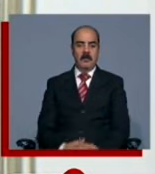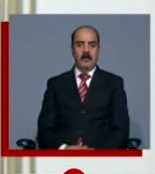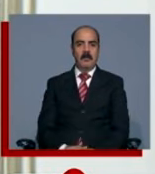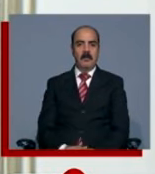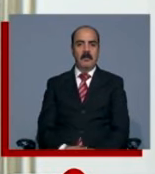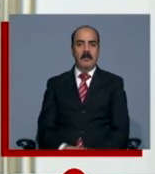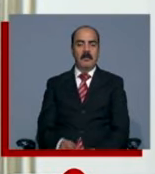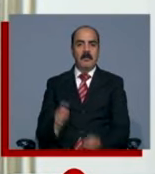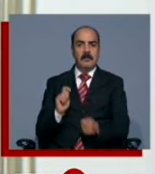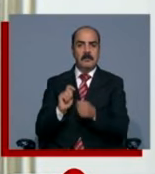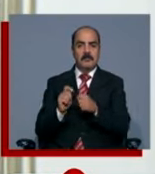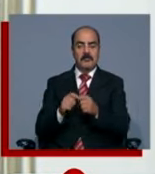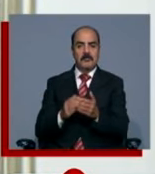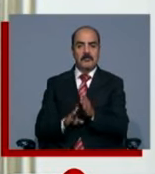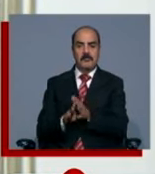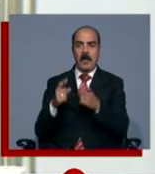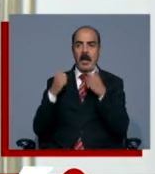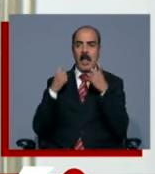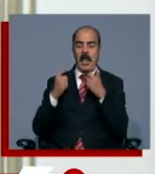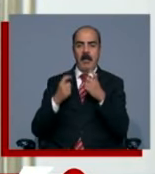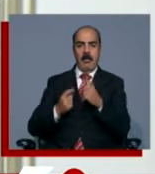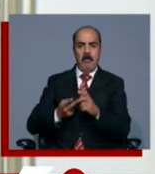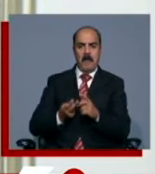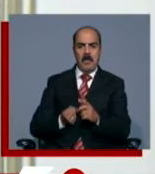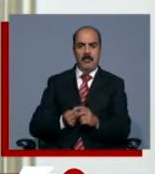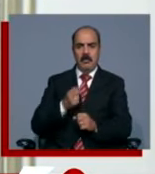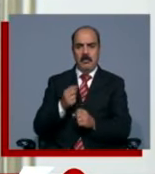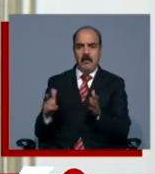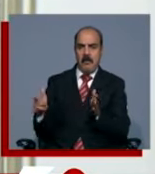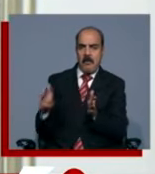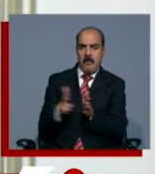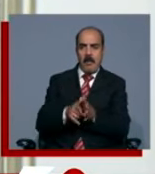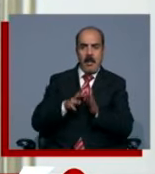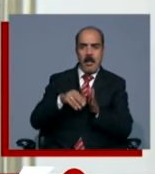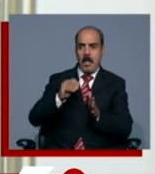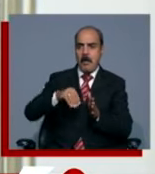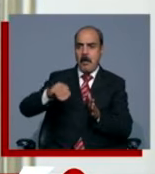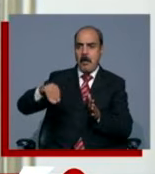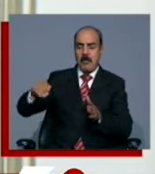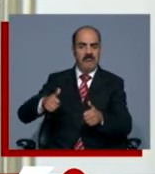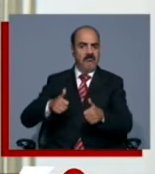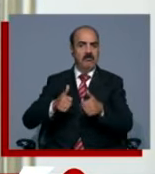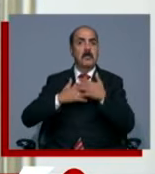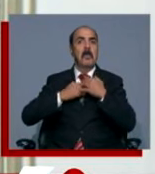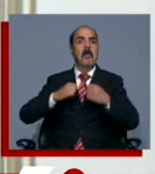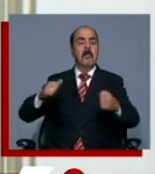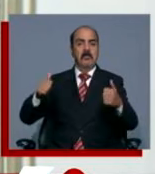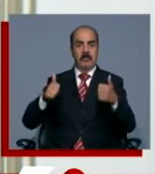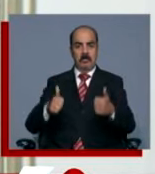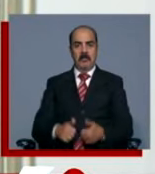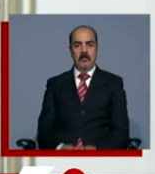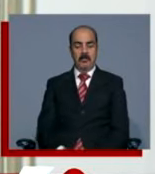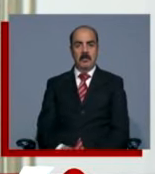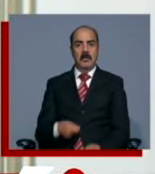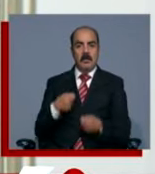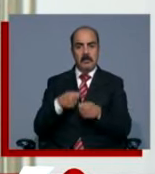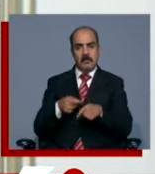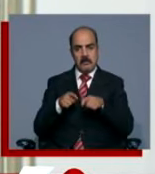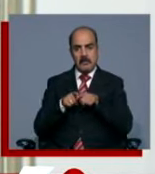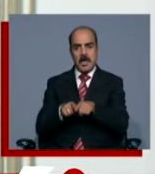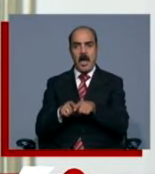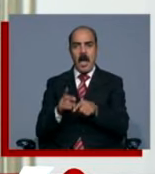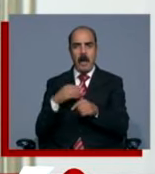وتطوير منظومة النقل والمواصلات والمواني في مختلف أنحاء البلاد، مما يتسق مع